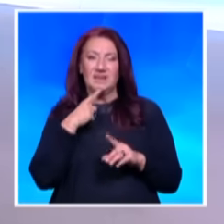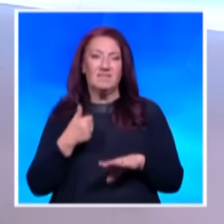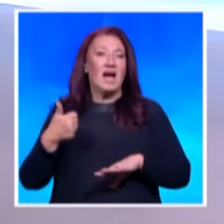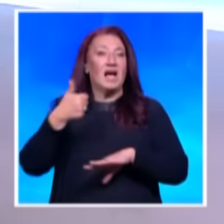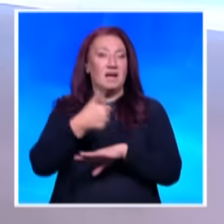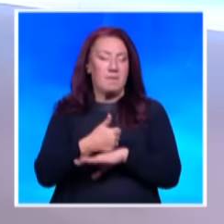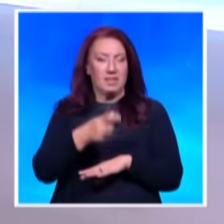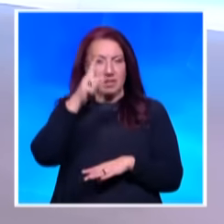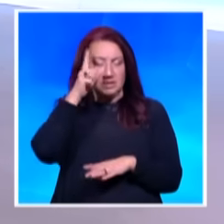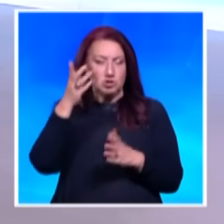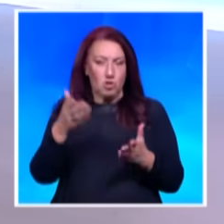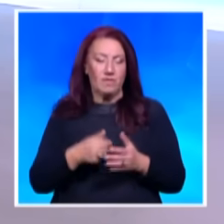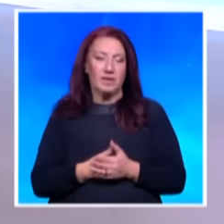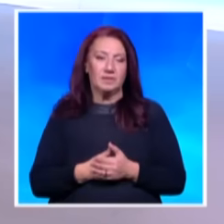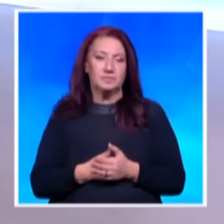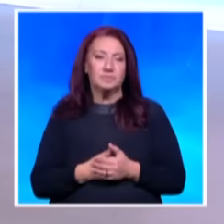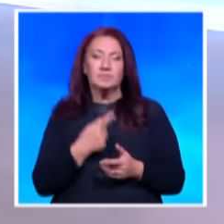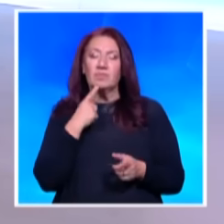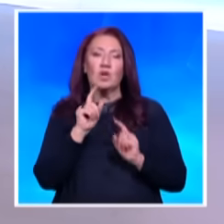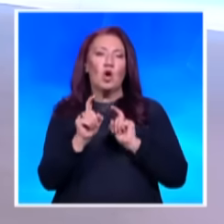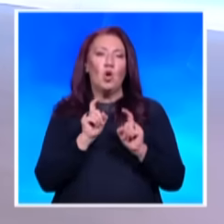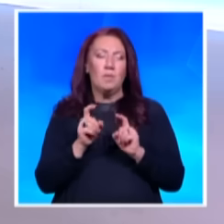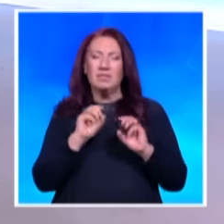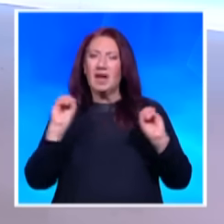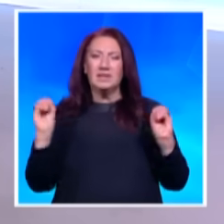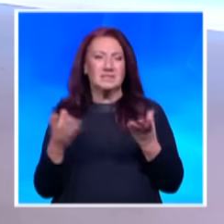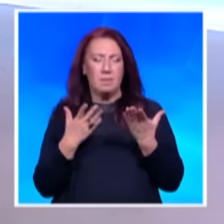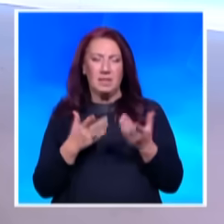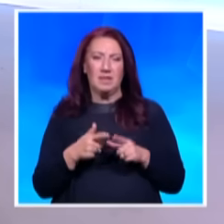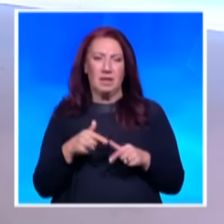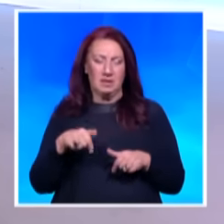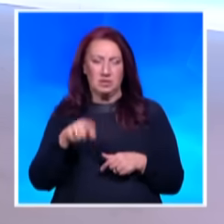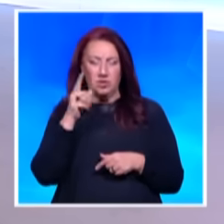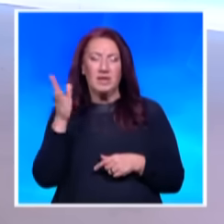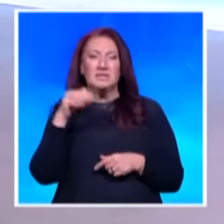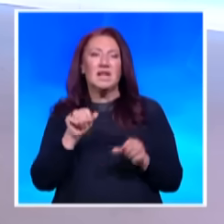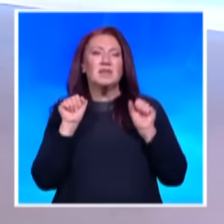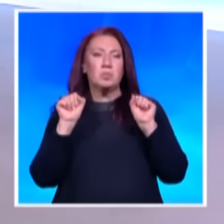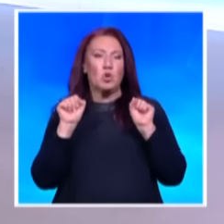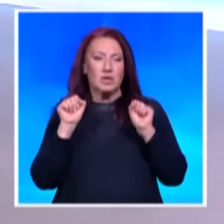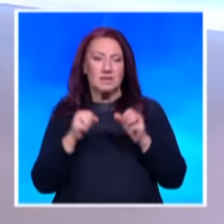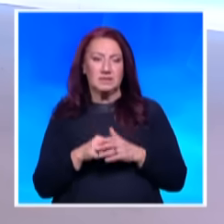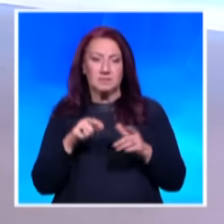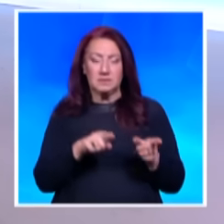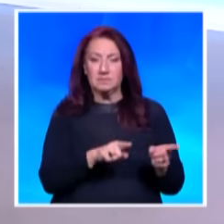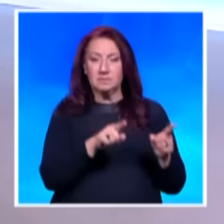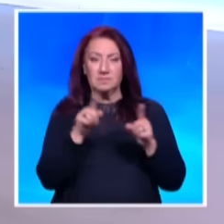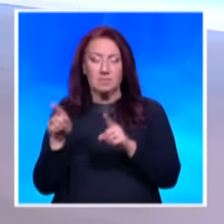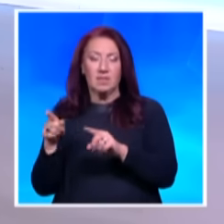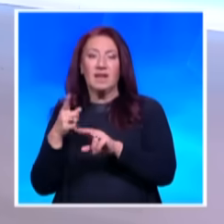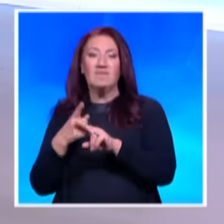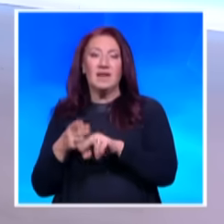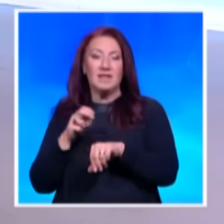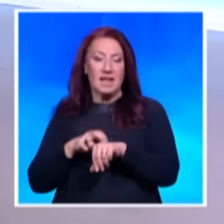се коментара за събитията тази вечер в София след протеста на футболните фенове. Сега се пренасим отново към Ивелина Драгнева, която